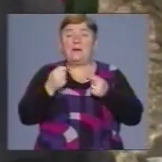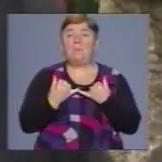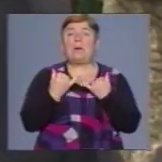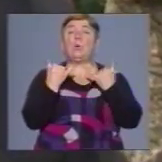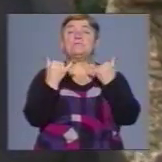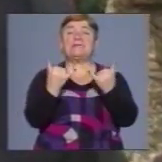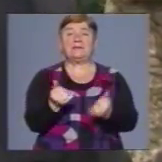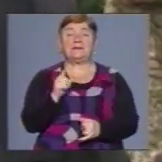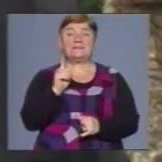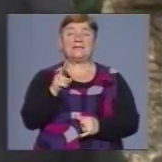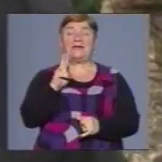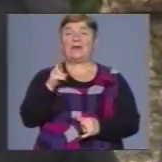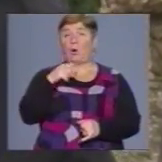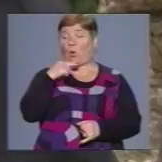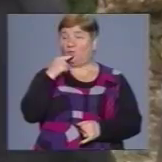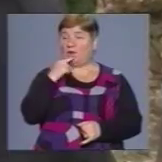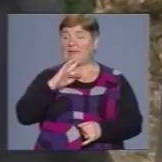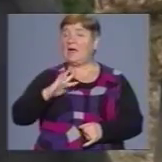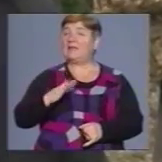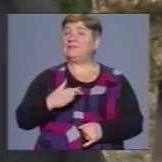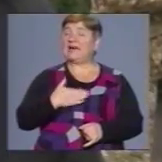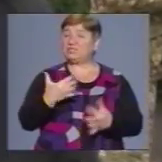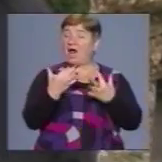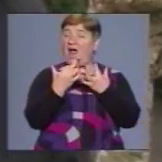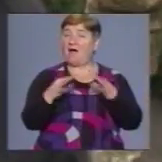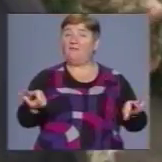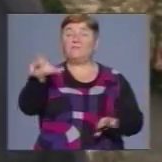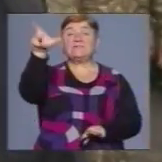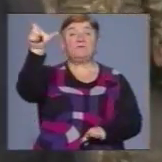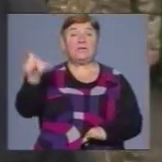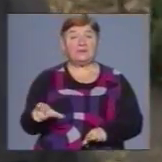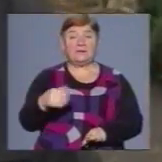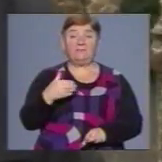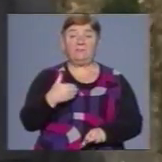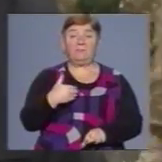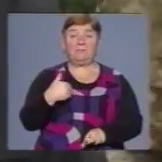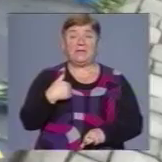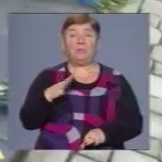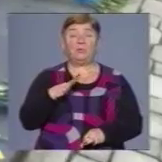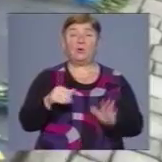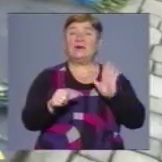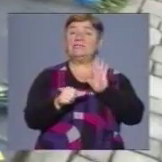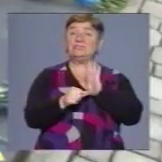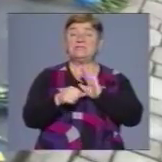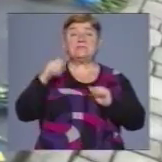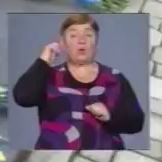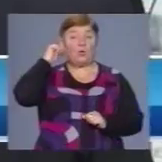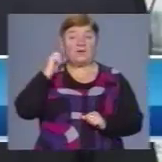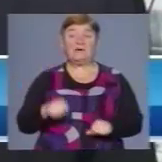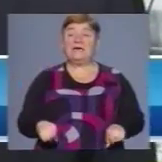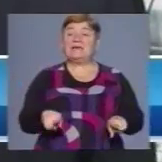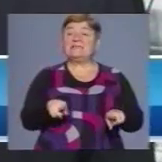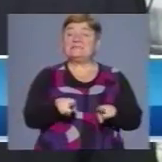пригостити цих, як кажуть, тепер наших визволителів. Мені тоді було 6 років. Сестра моя